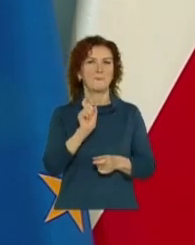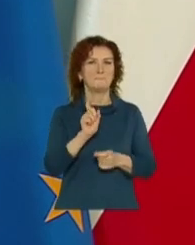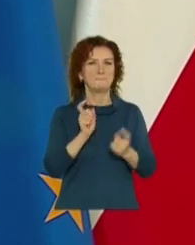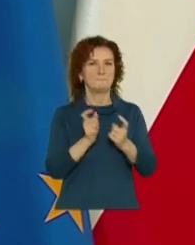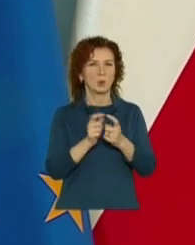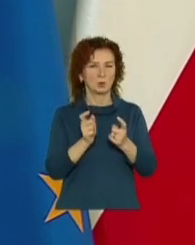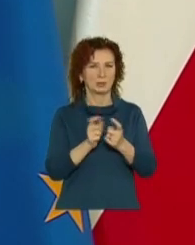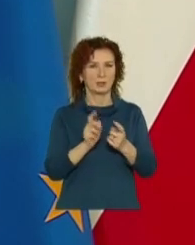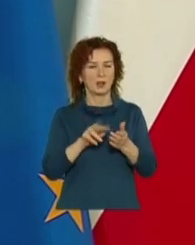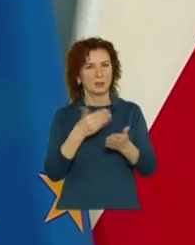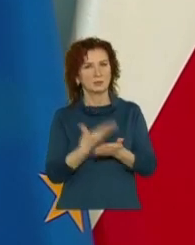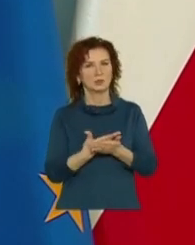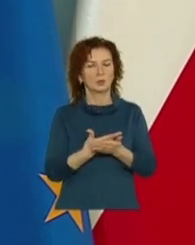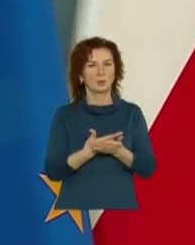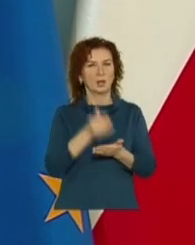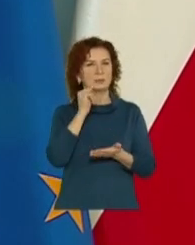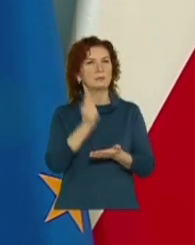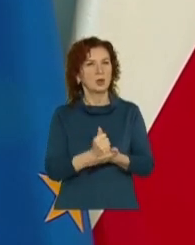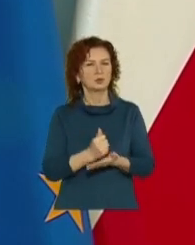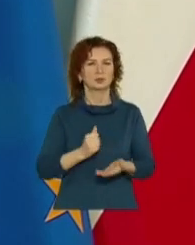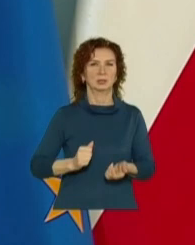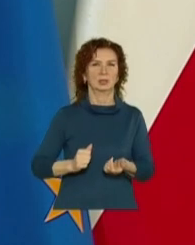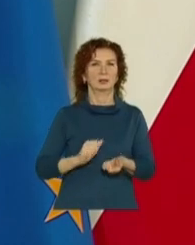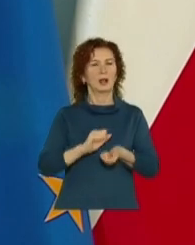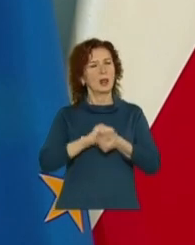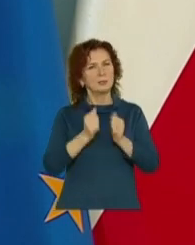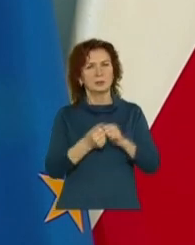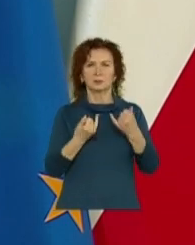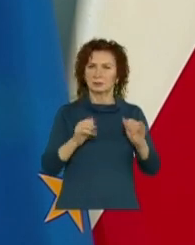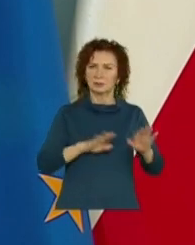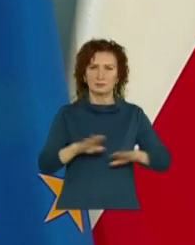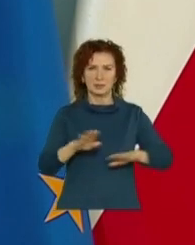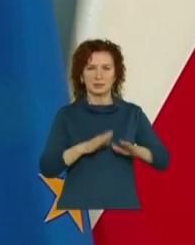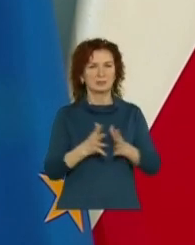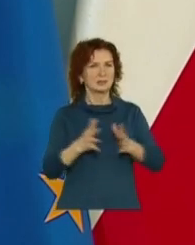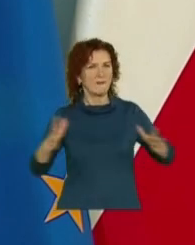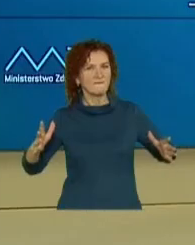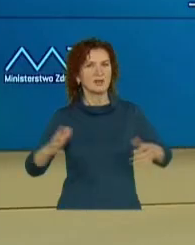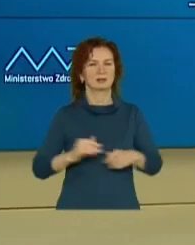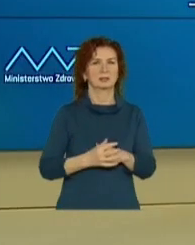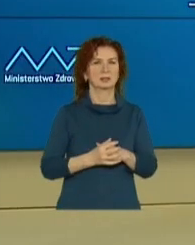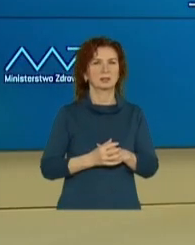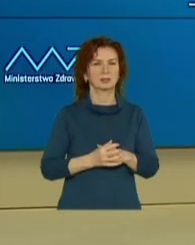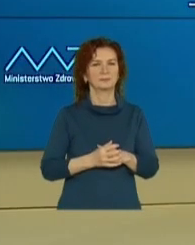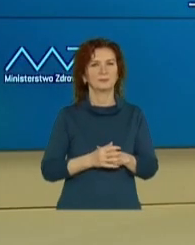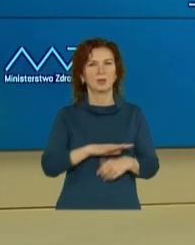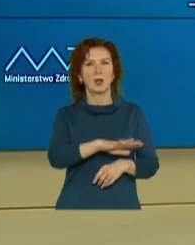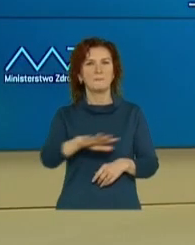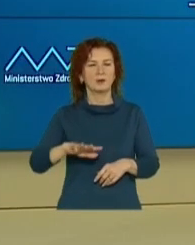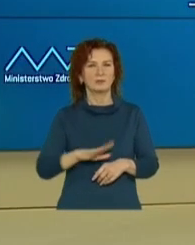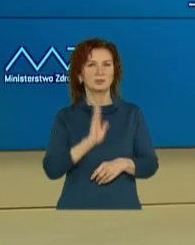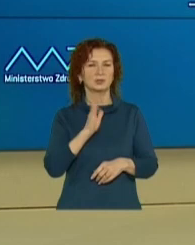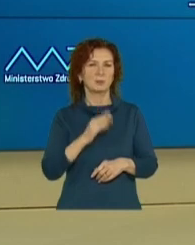takich jak poczta chociażby czy inne takie miejsca wielkopowierzchniowe będziemy